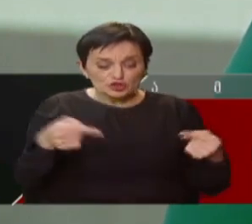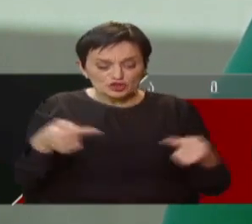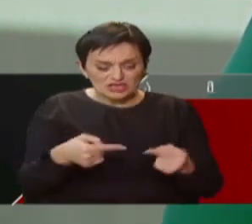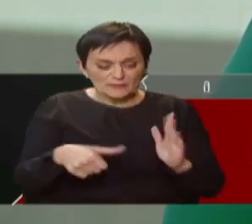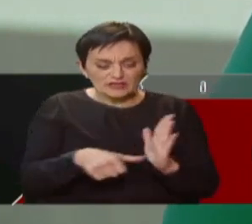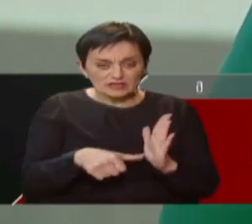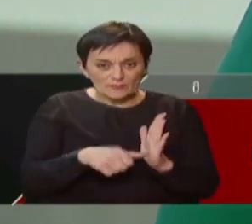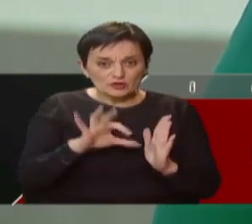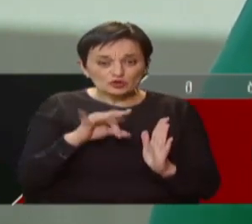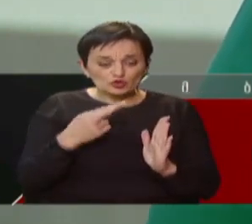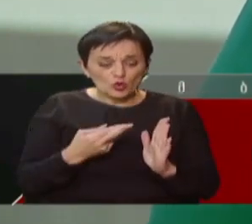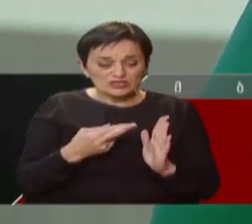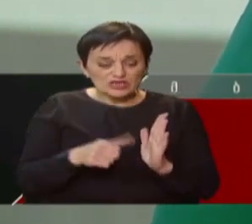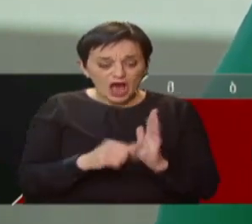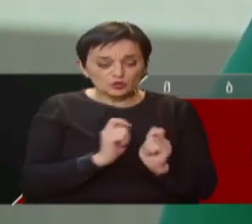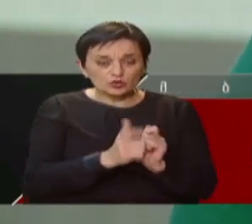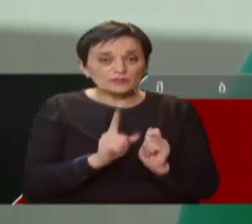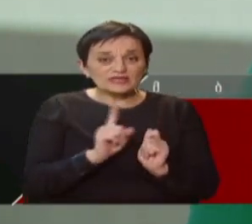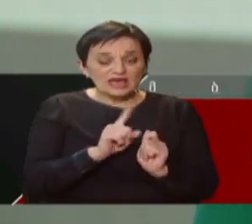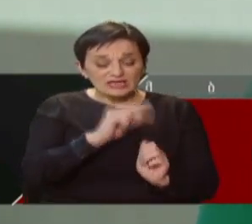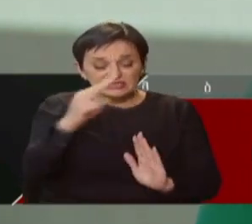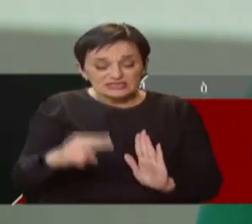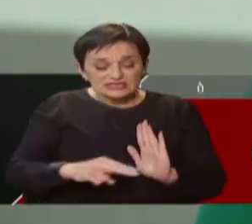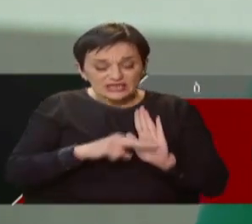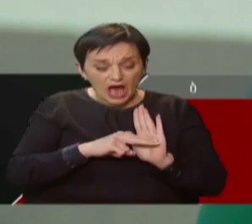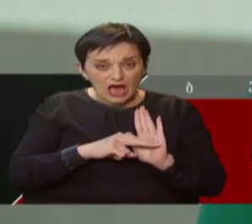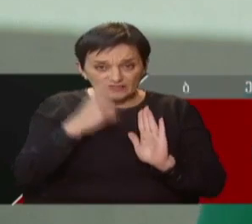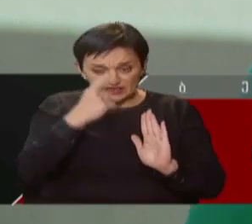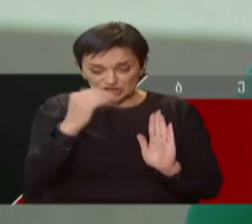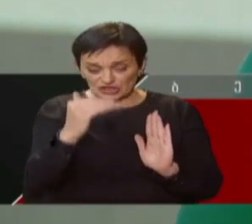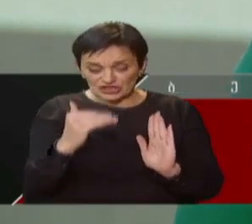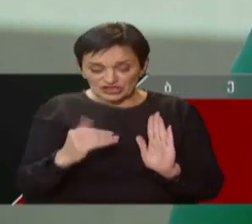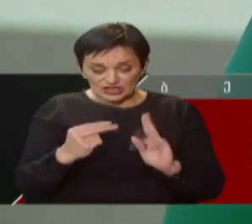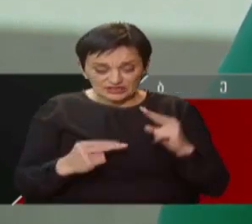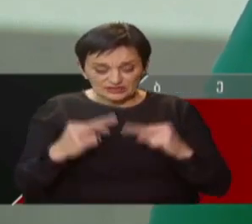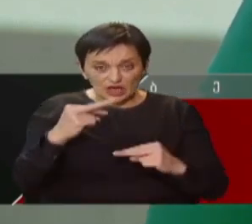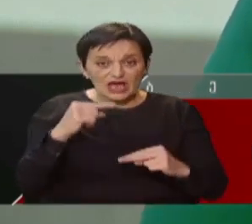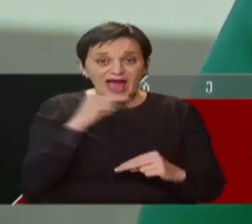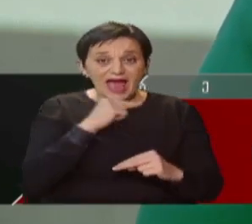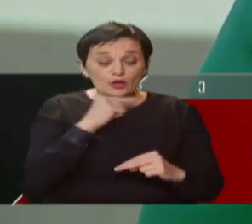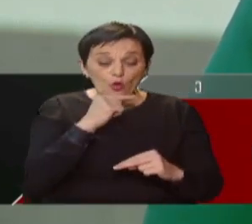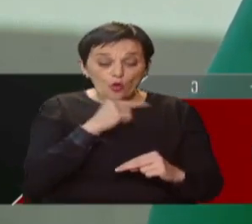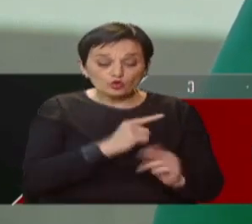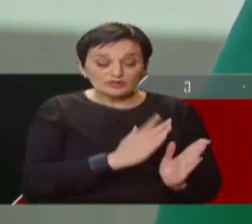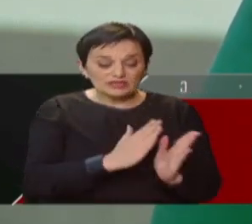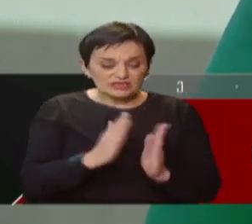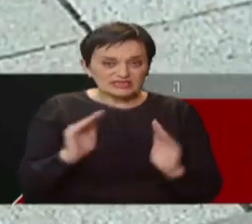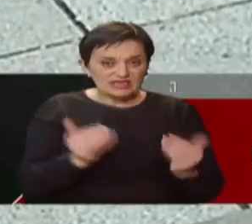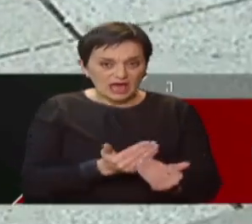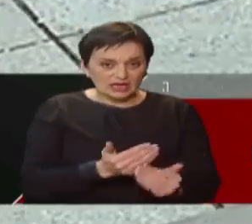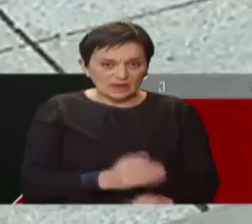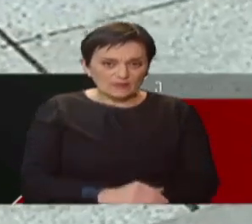დახმარება სოციალურ გასაცემელი, რაც დაექვემდებარება ინდექსაციას და მასზე მიმდინარე ეკონომიკური ტენდენციები ნაკლებად